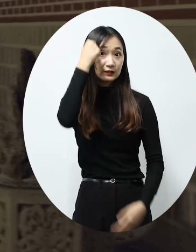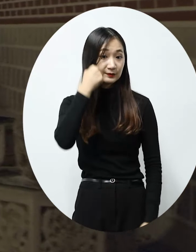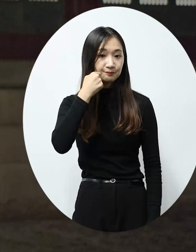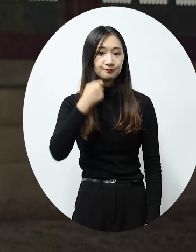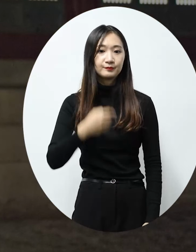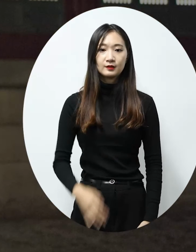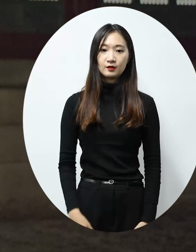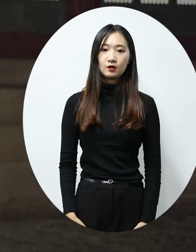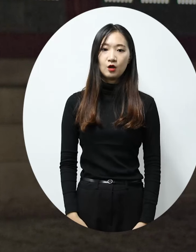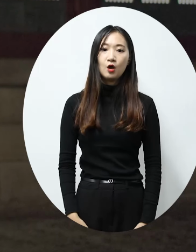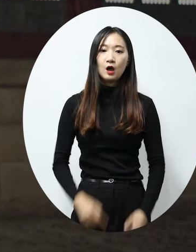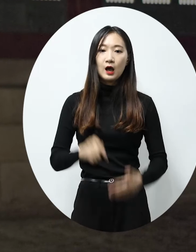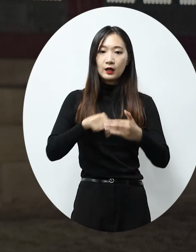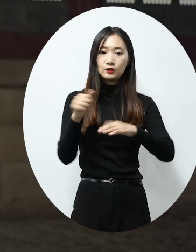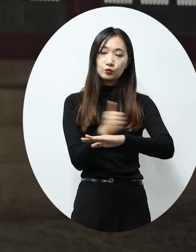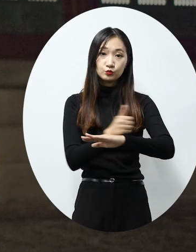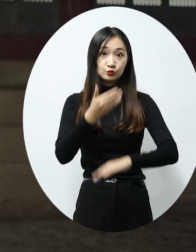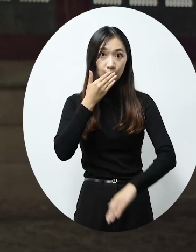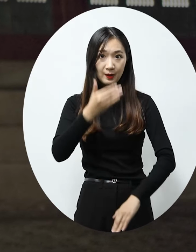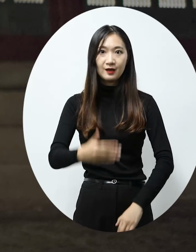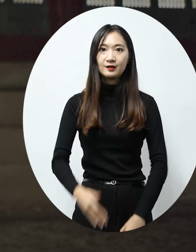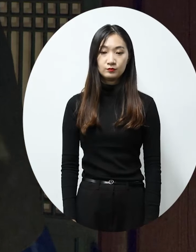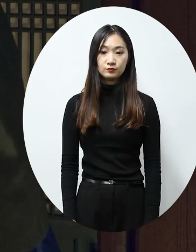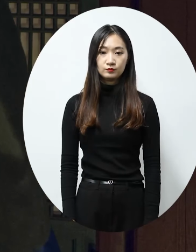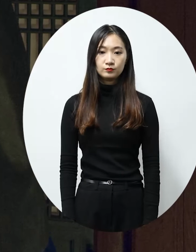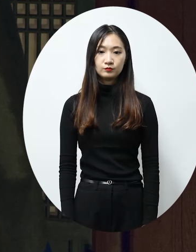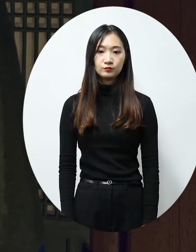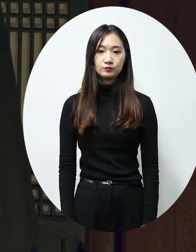뿐더러 내부에서 왕래도 할 수 있습니다